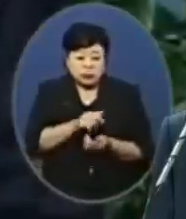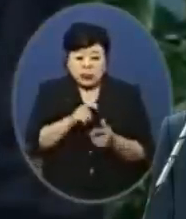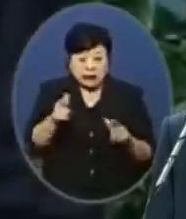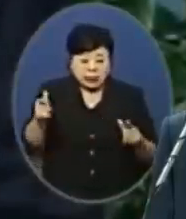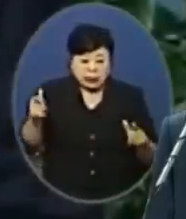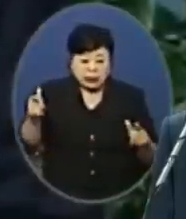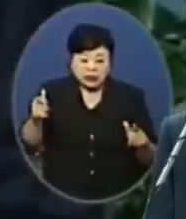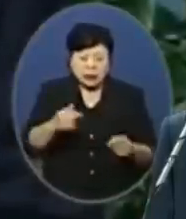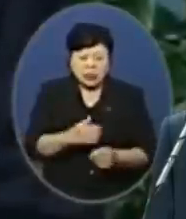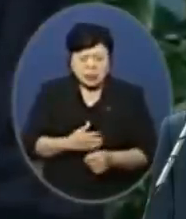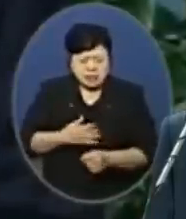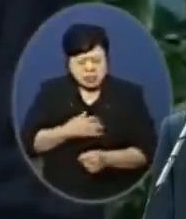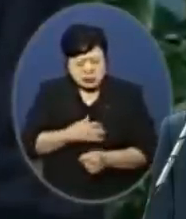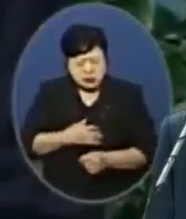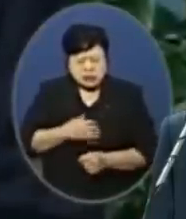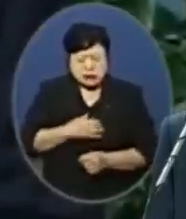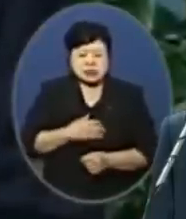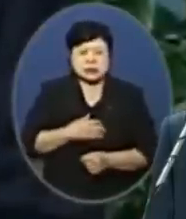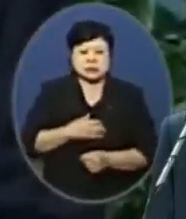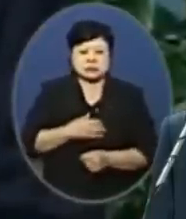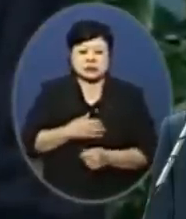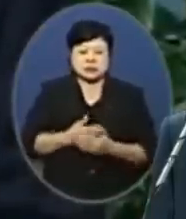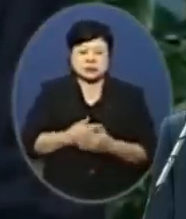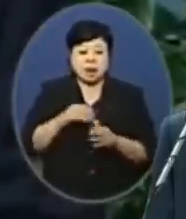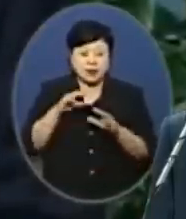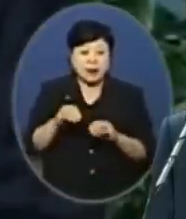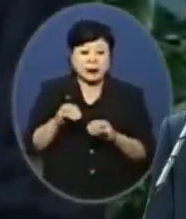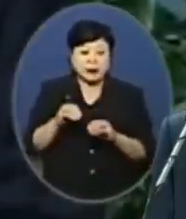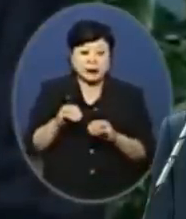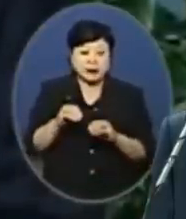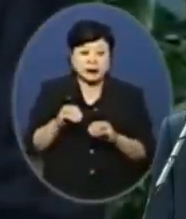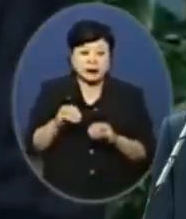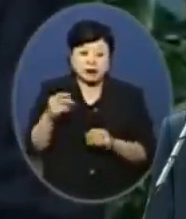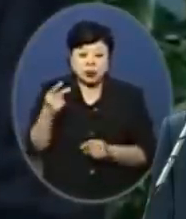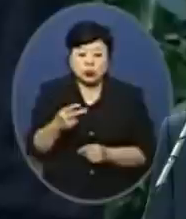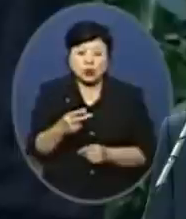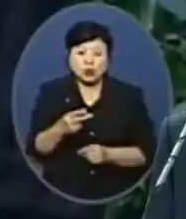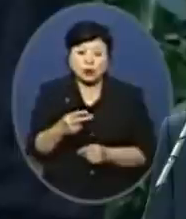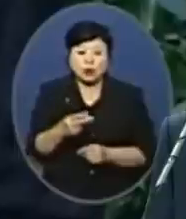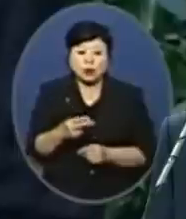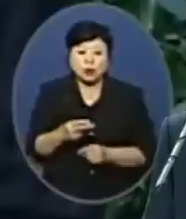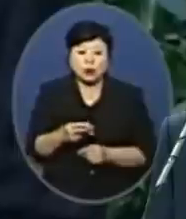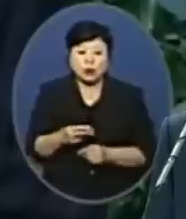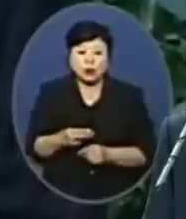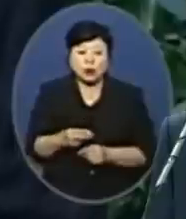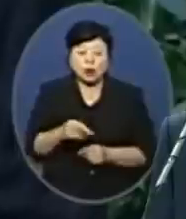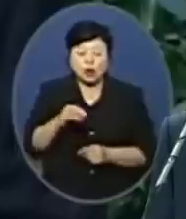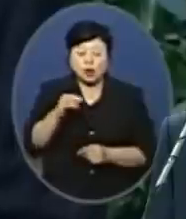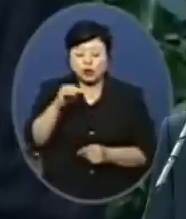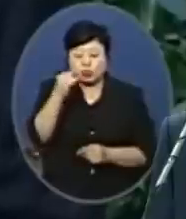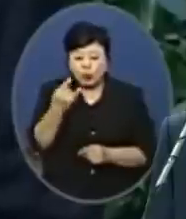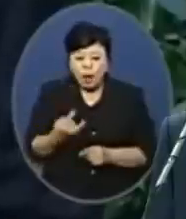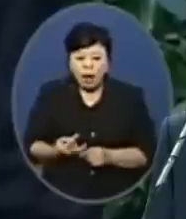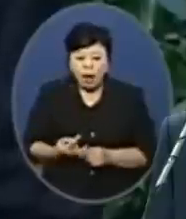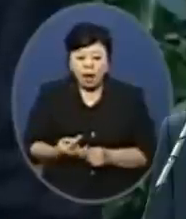않지만 근심을 하는 사람은 심장마비가 걸리든지 뇌일혈이 걸리든지 죽습니다.